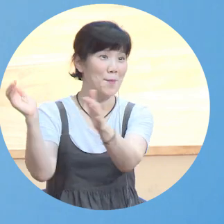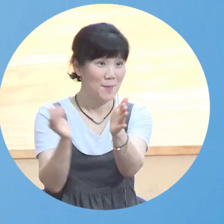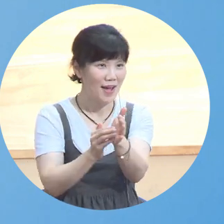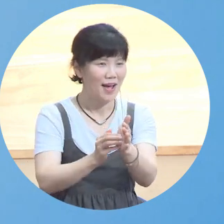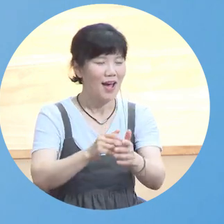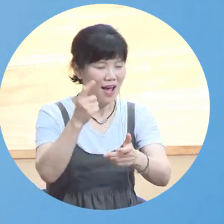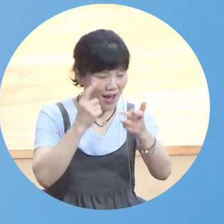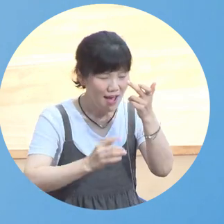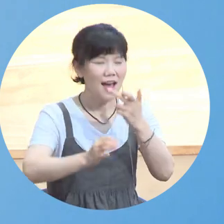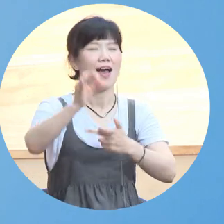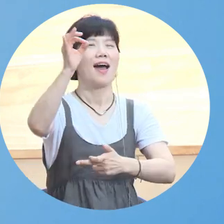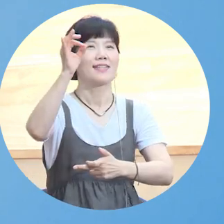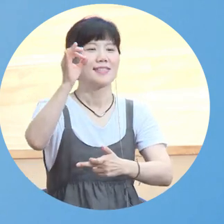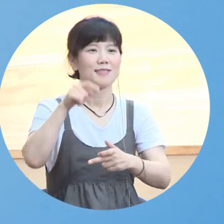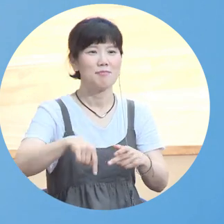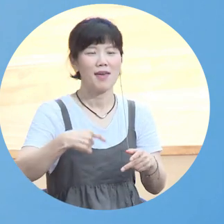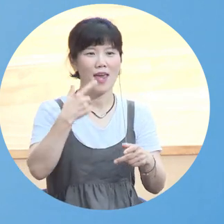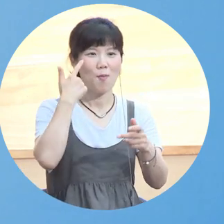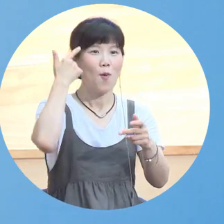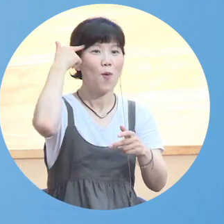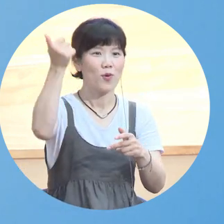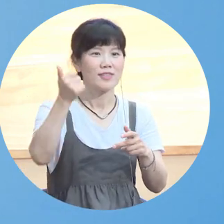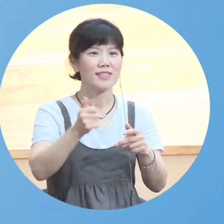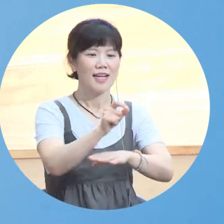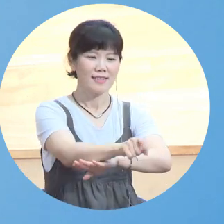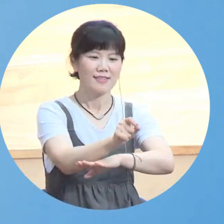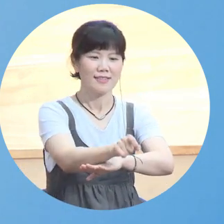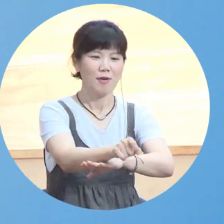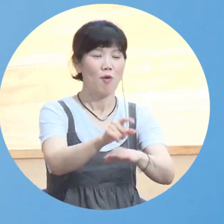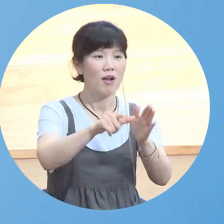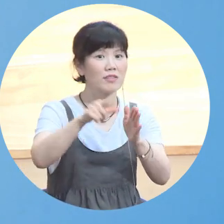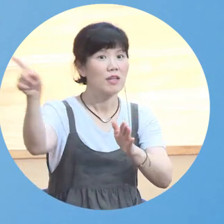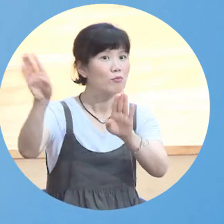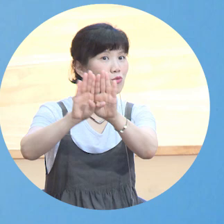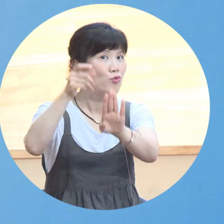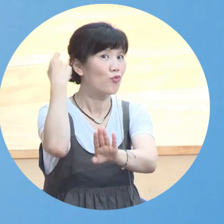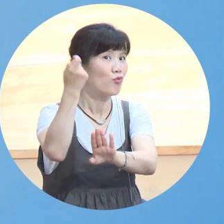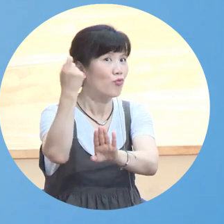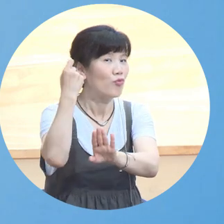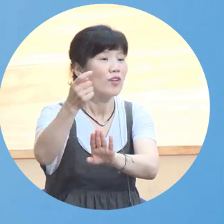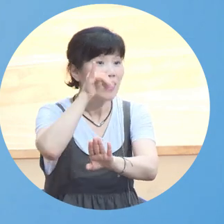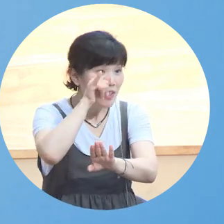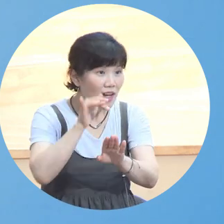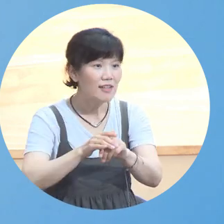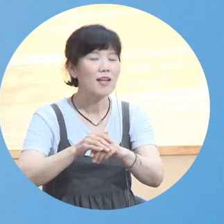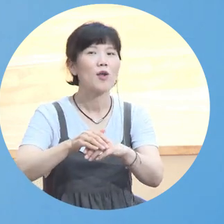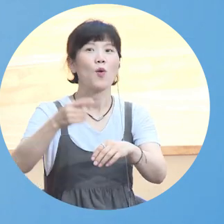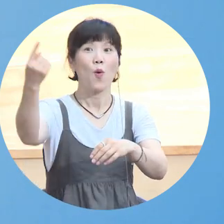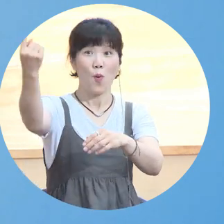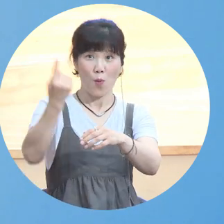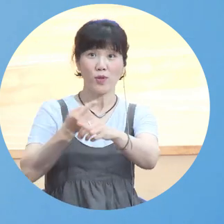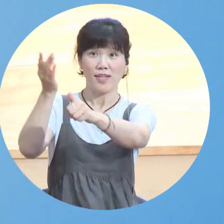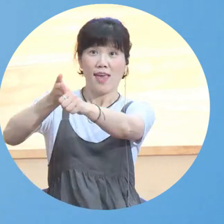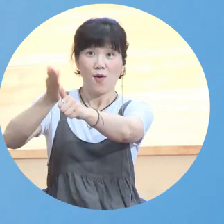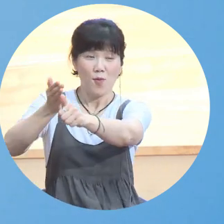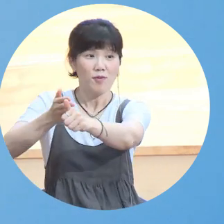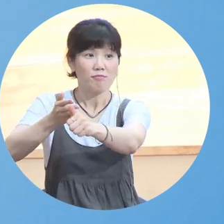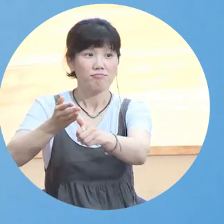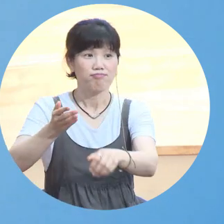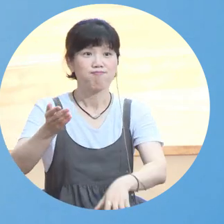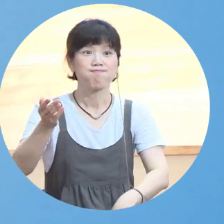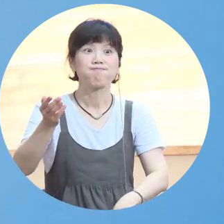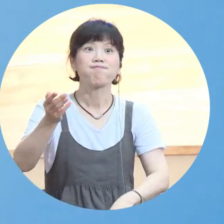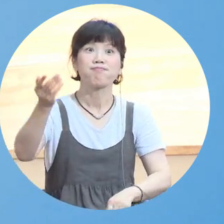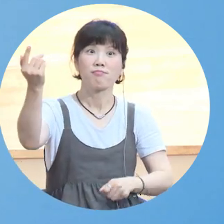시작할 때 문을 쾅쾅 두드리는 소리가 났다 들어오세요 라는 말이 떨어지게 무섭게 건설 현장 소장으로